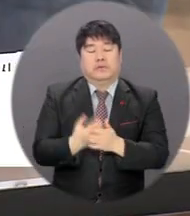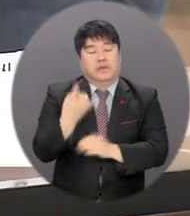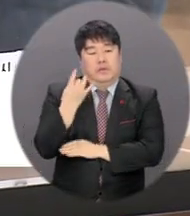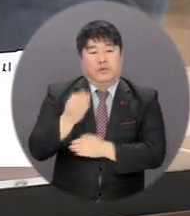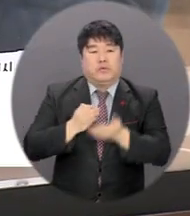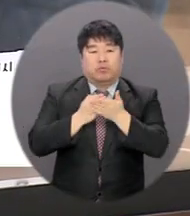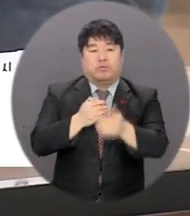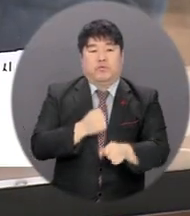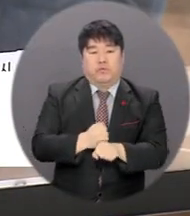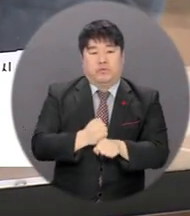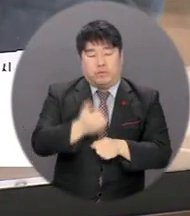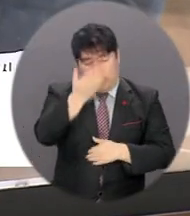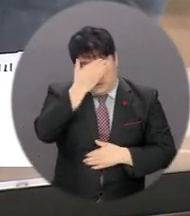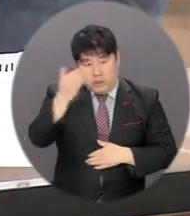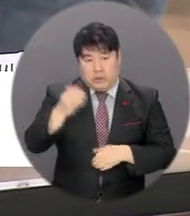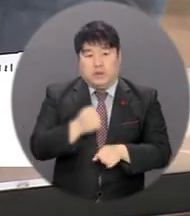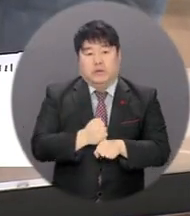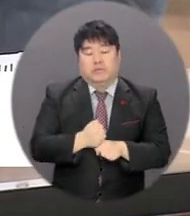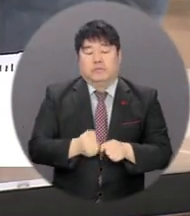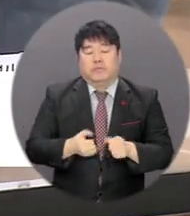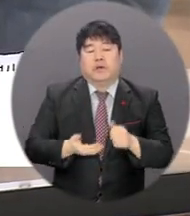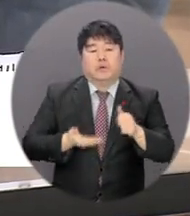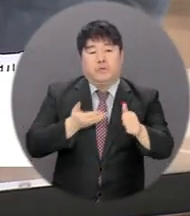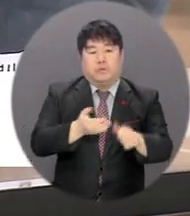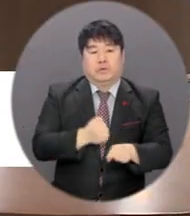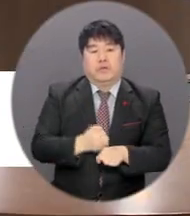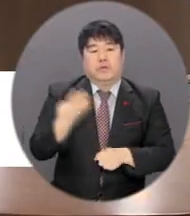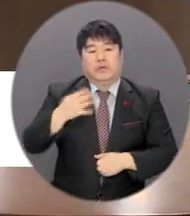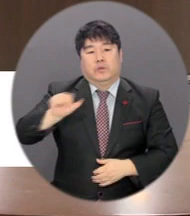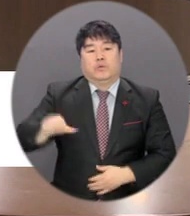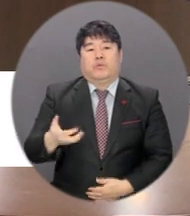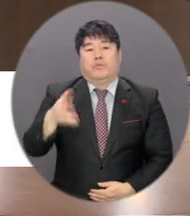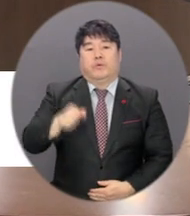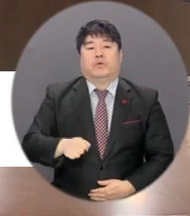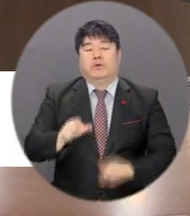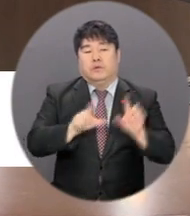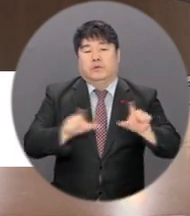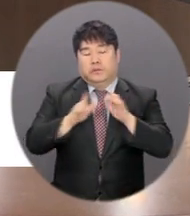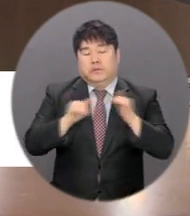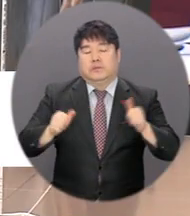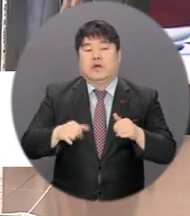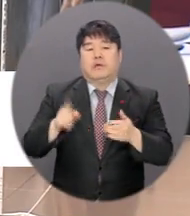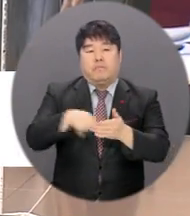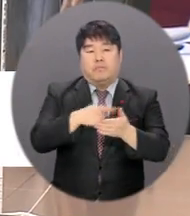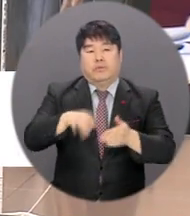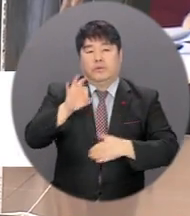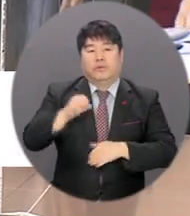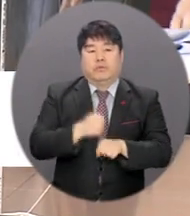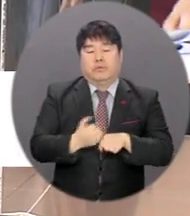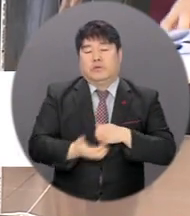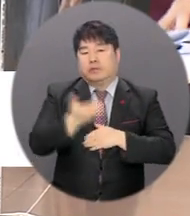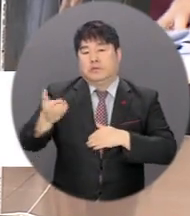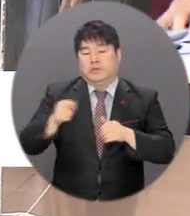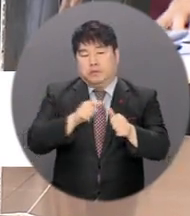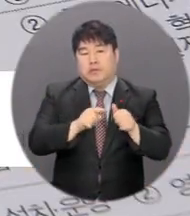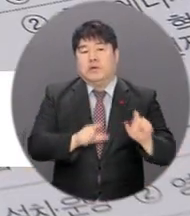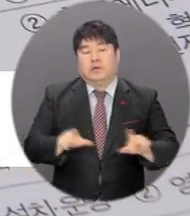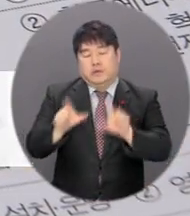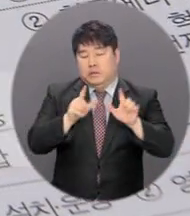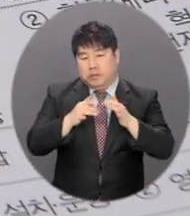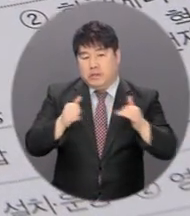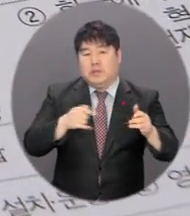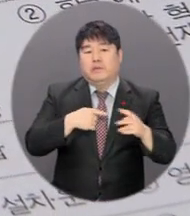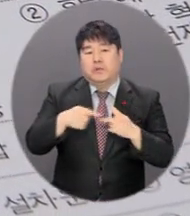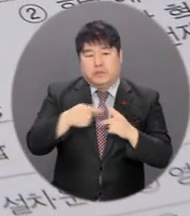제시됐던 기부대 양여 방식을 통해 나오는 4,500억 원가량의 주민 보상비로는 이전 대상 지역 주민들을 설득하는 데